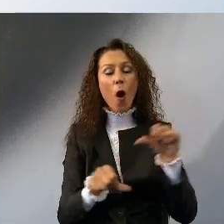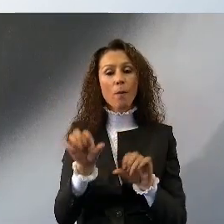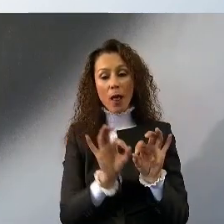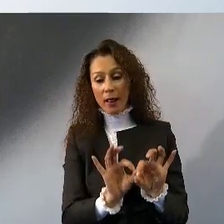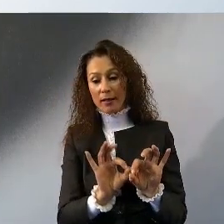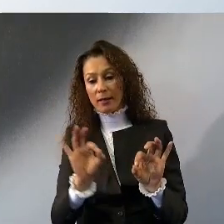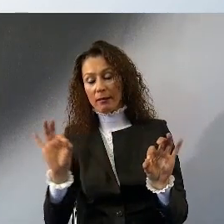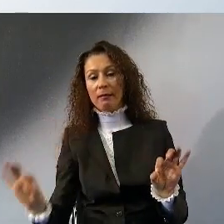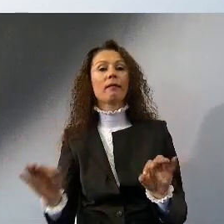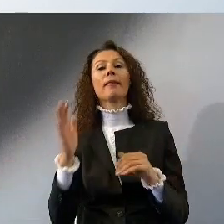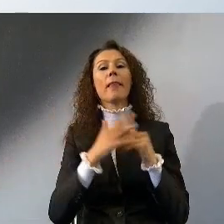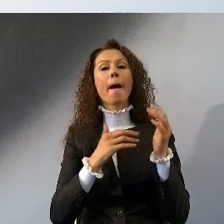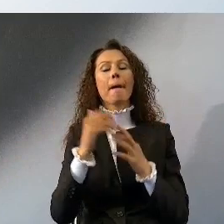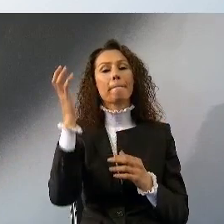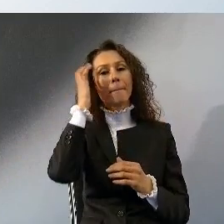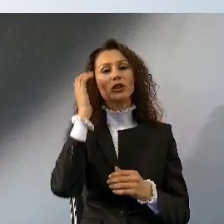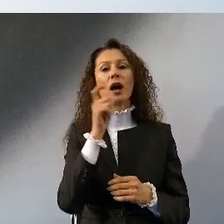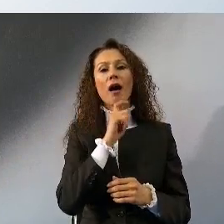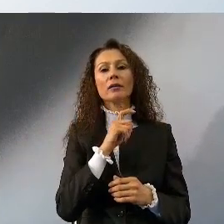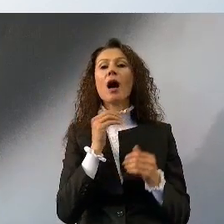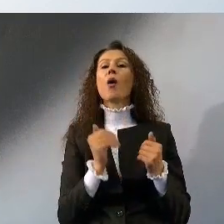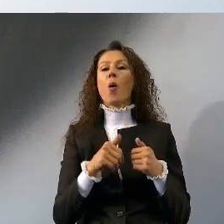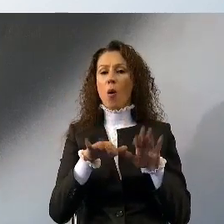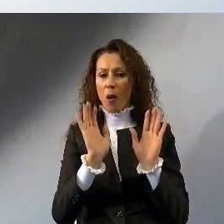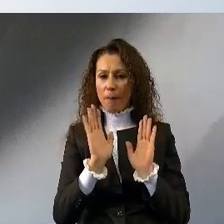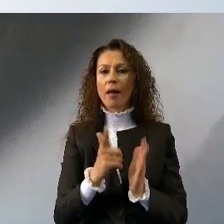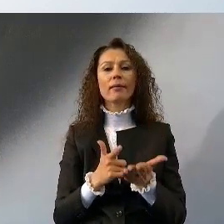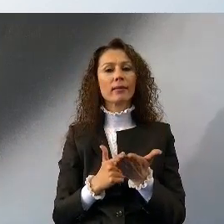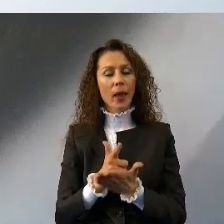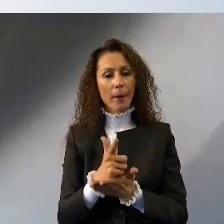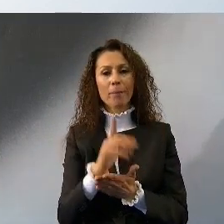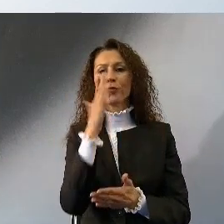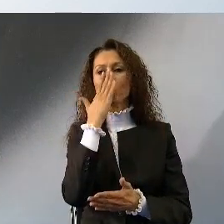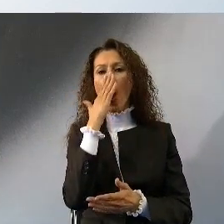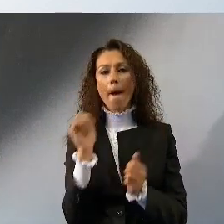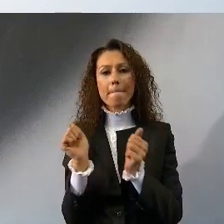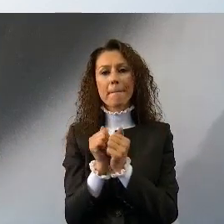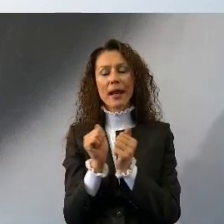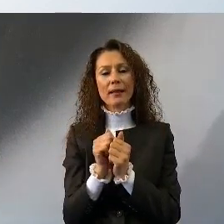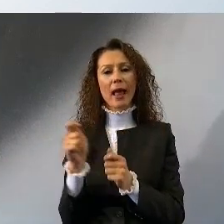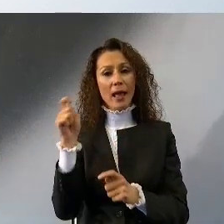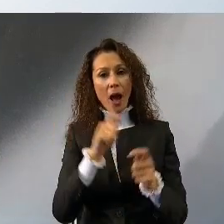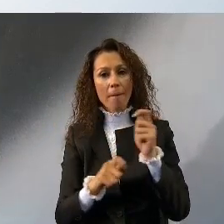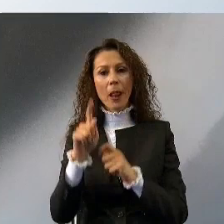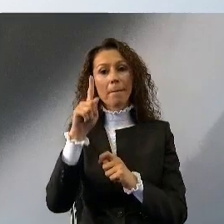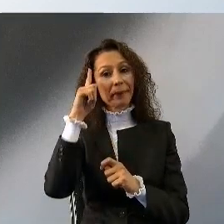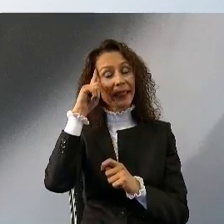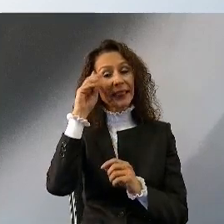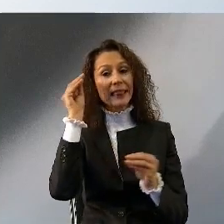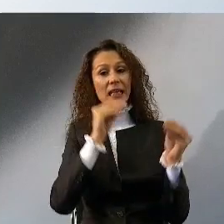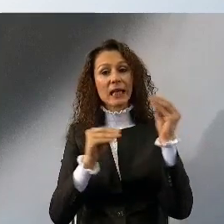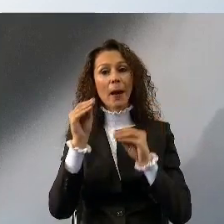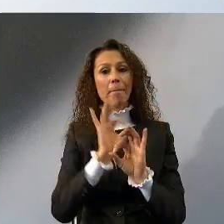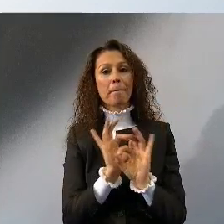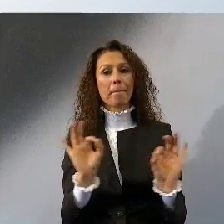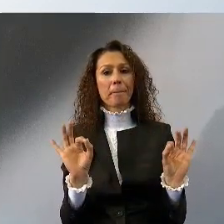gerçekleştirebileceği temel hatamız bu. Halbuki tarım doğayla birlikte yapılan bir tasarımdır. Siz